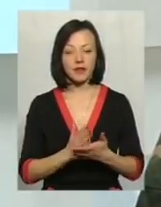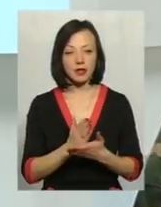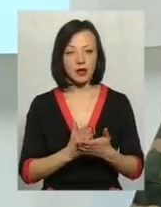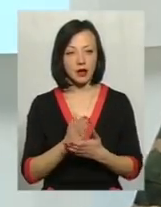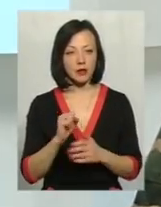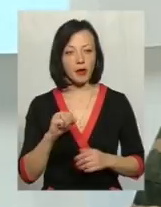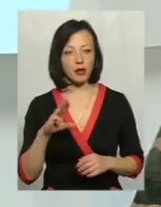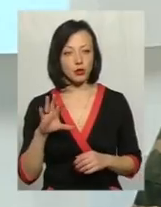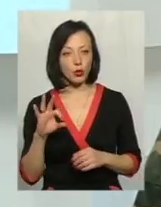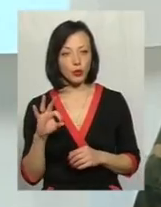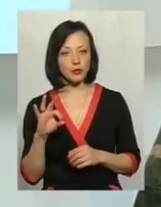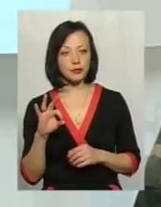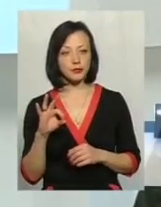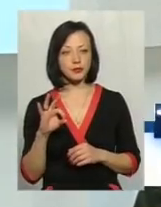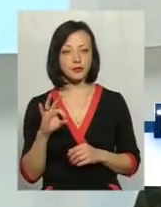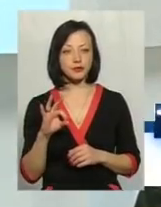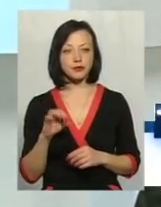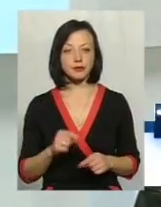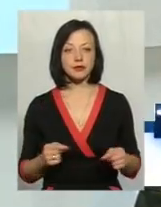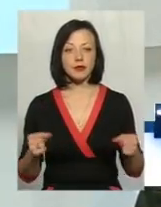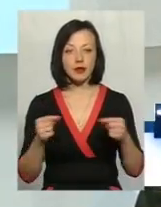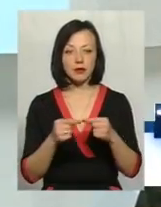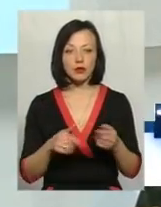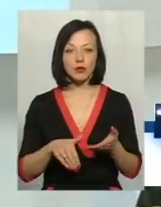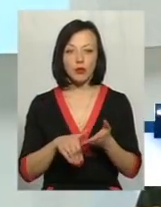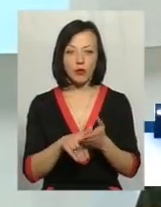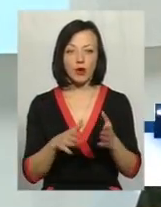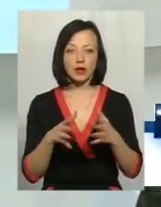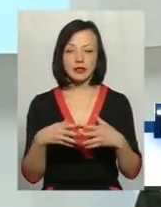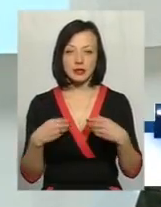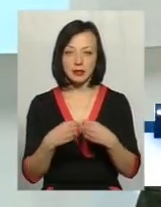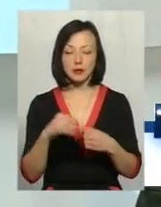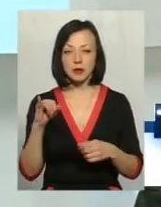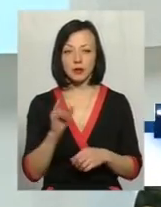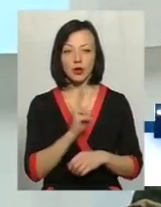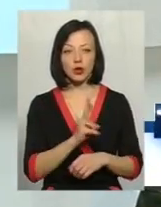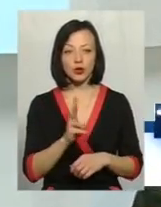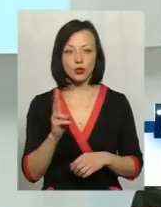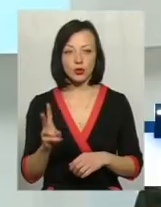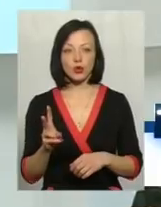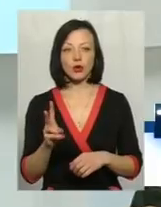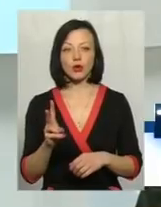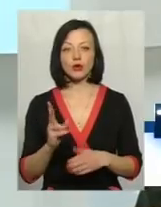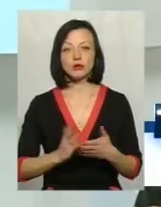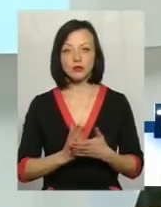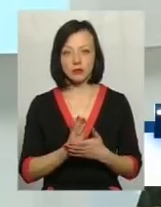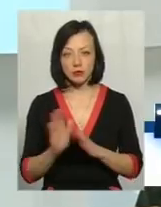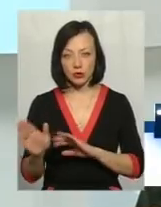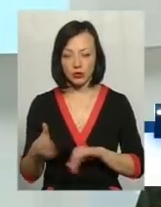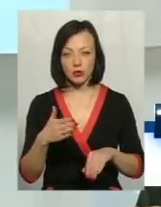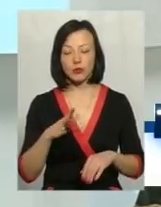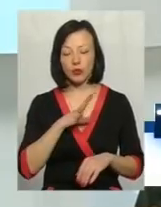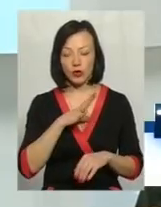АТО. От, і відповідна допомога і сім'ям, і тих, хто пройшли службу в